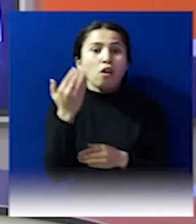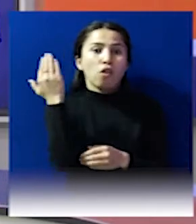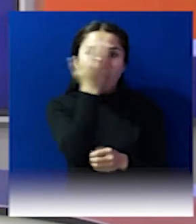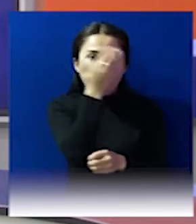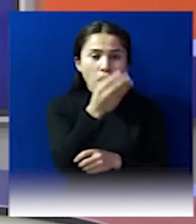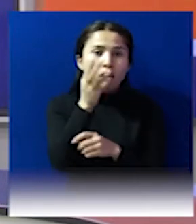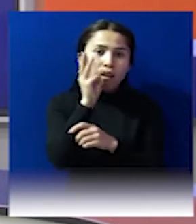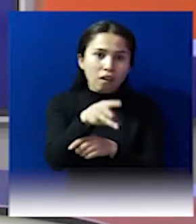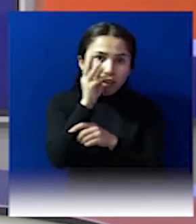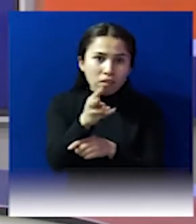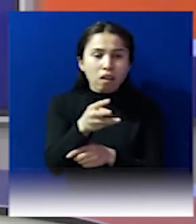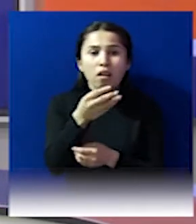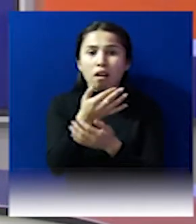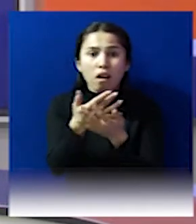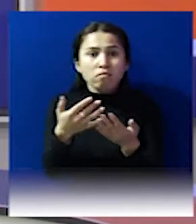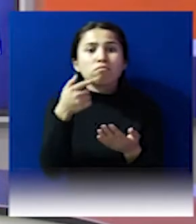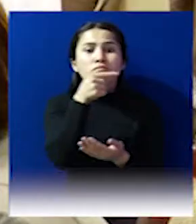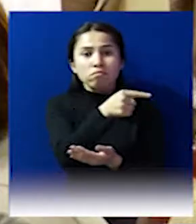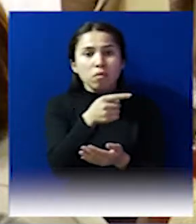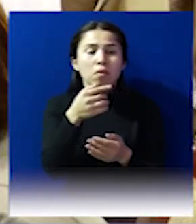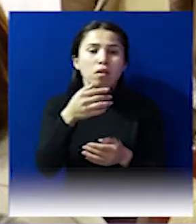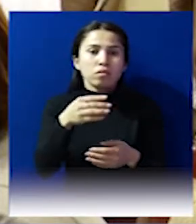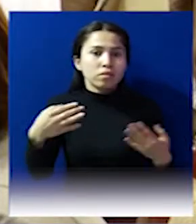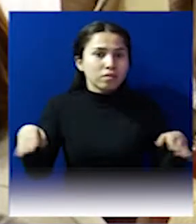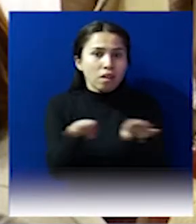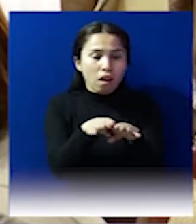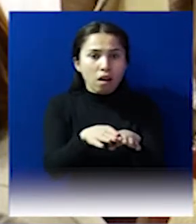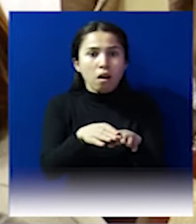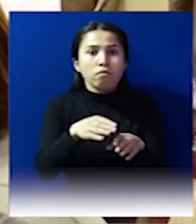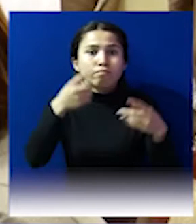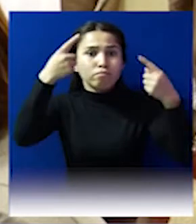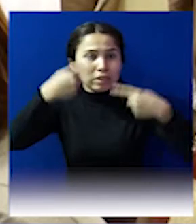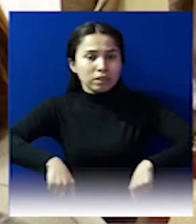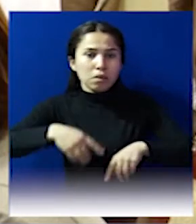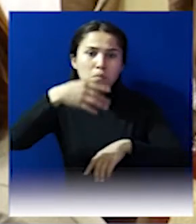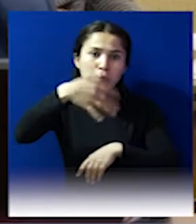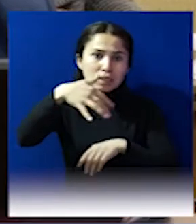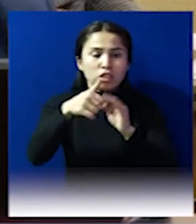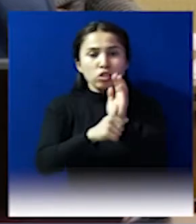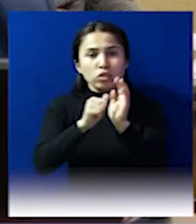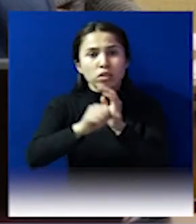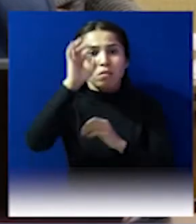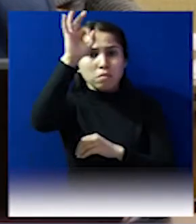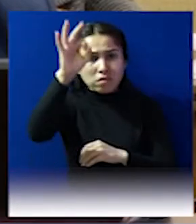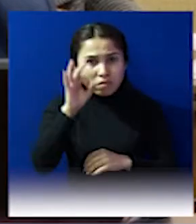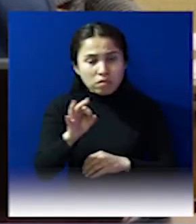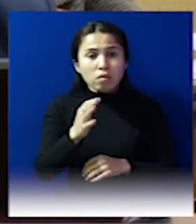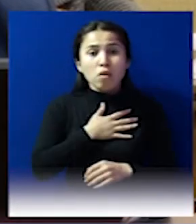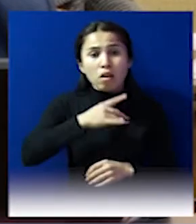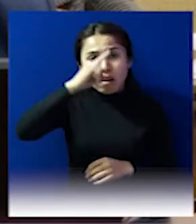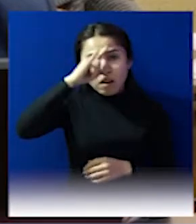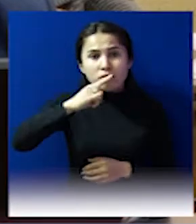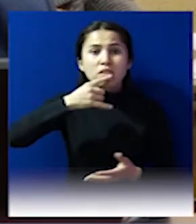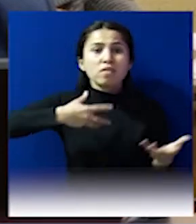аймақ басшысының төрағалығымен өткен жиында айтылды. Бүгінгі күні өңірде іскер азаматтар қатарын көбейту үшін түрлі жобалар іске асырылып, мемлекет